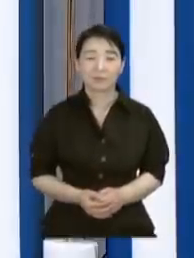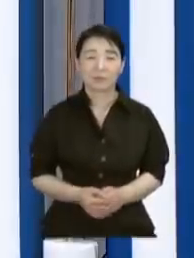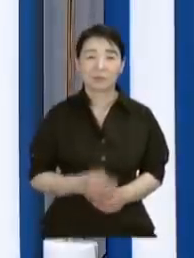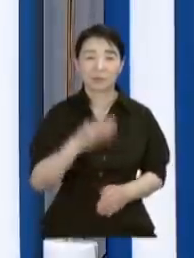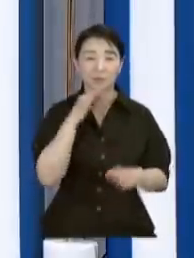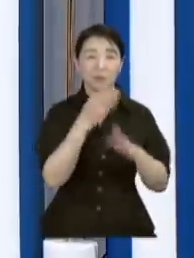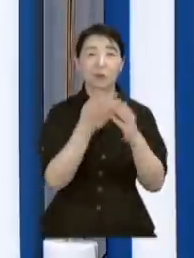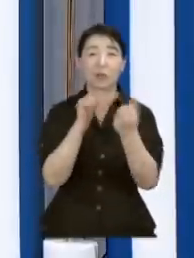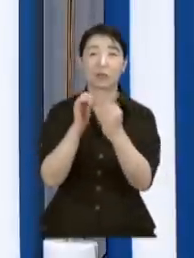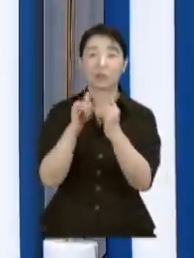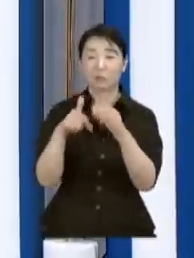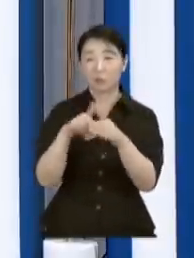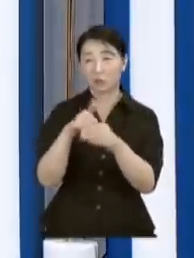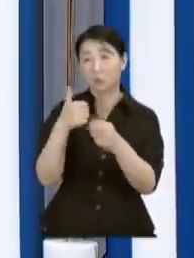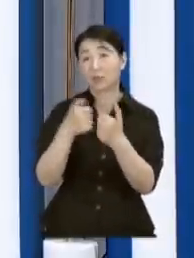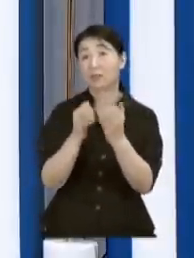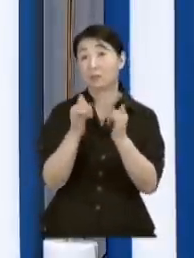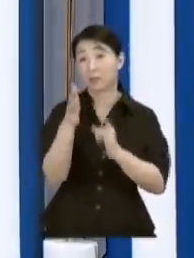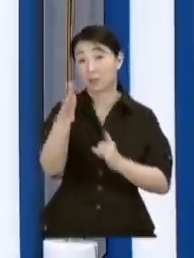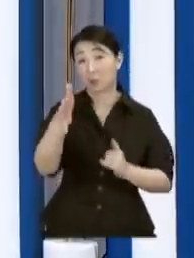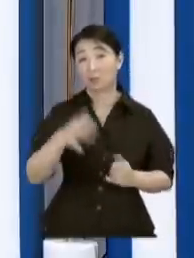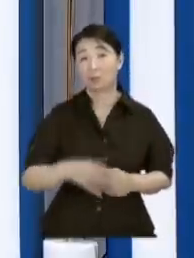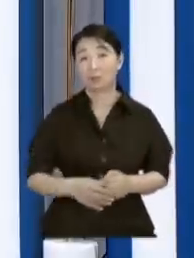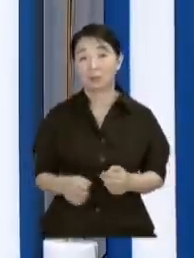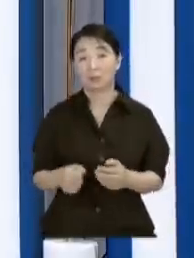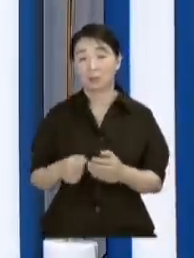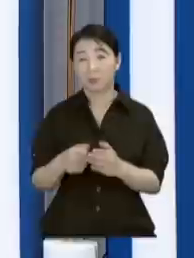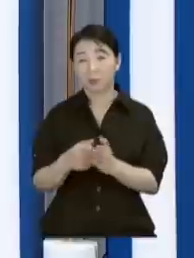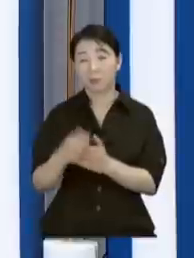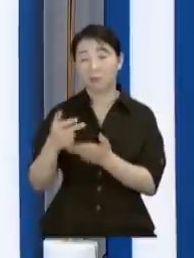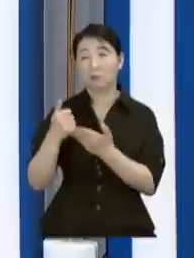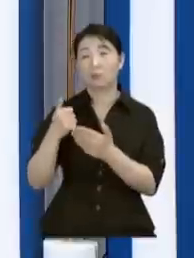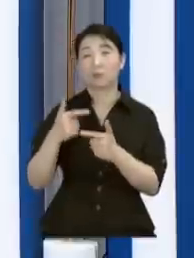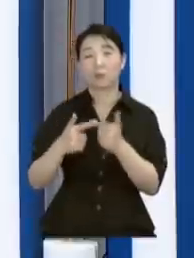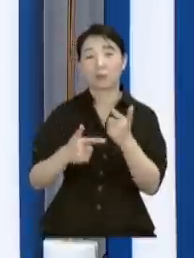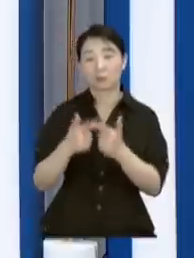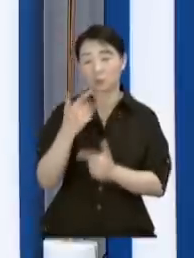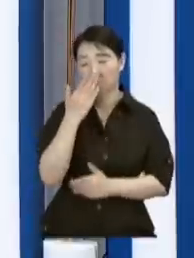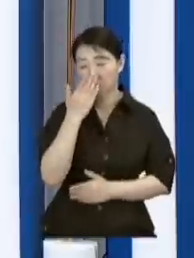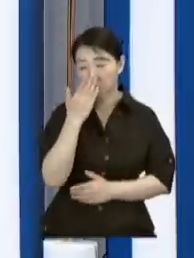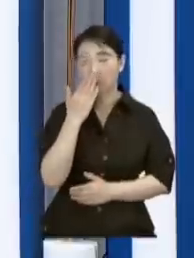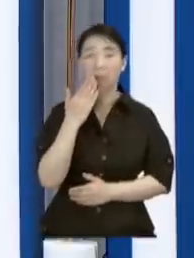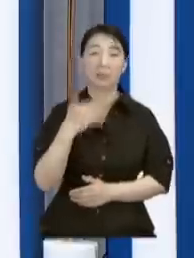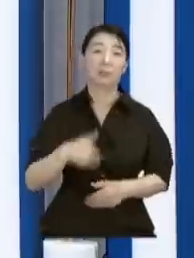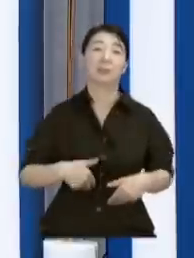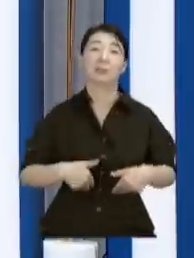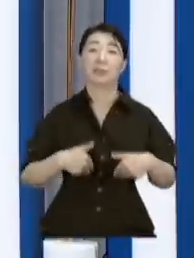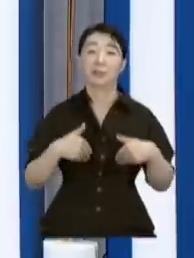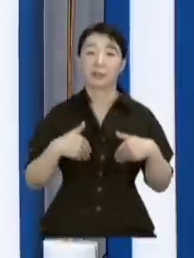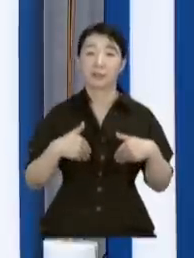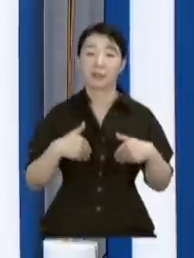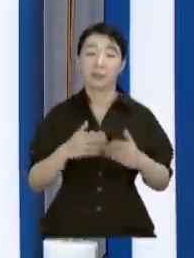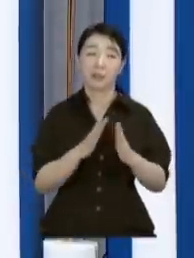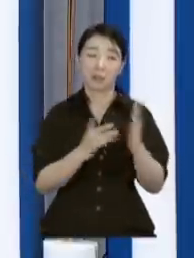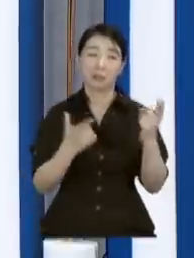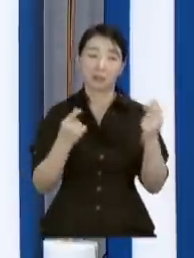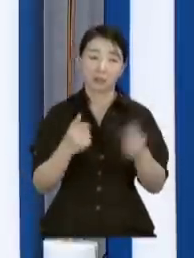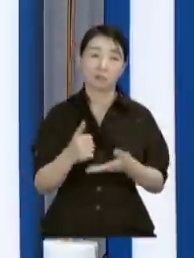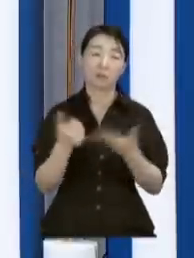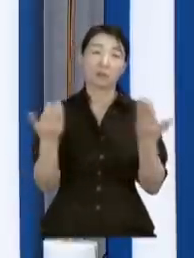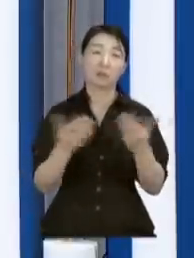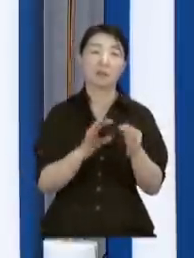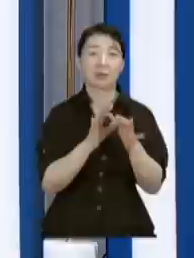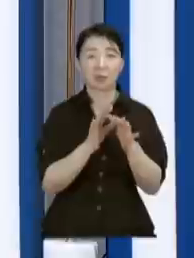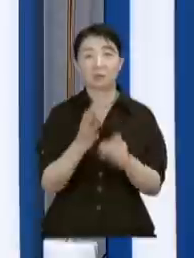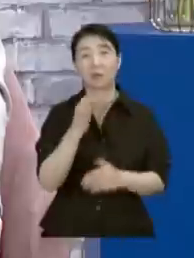상담사로서 정말 우리 탈북민들을 주님의 마음으로 겸손하게, 따뜻하게 가족처럼 섬기는 일을